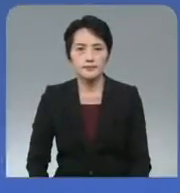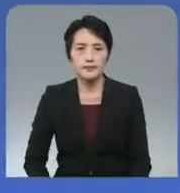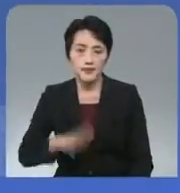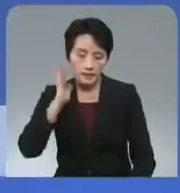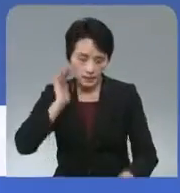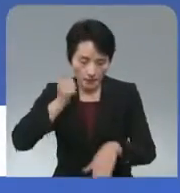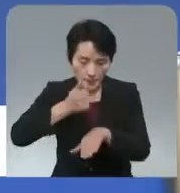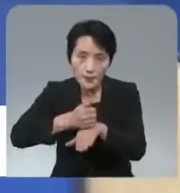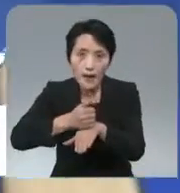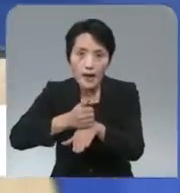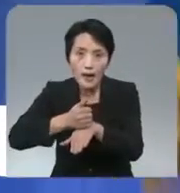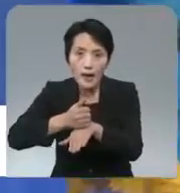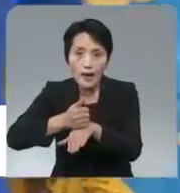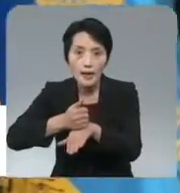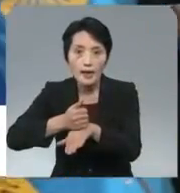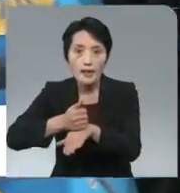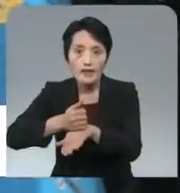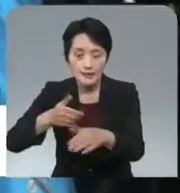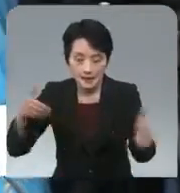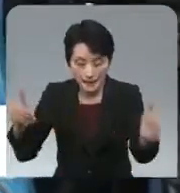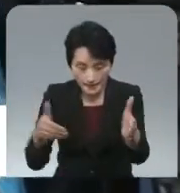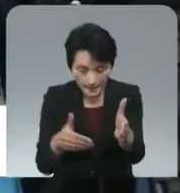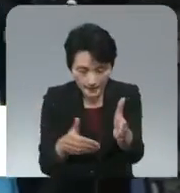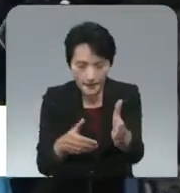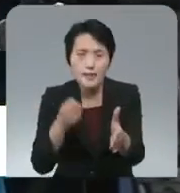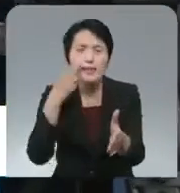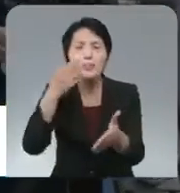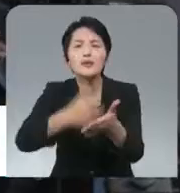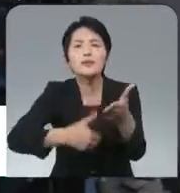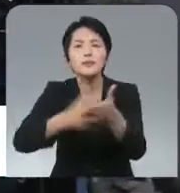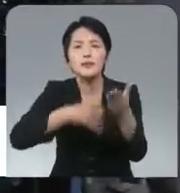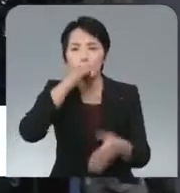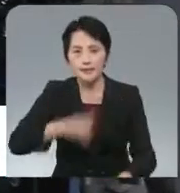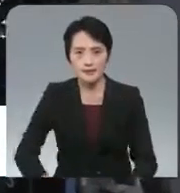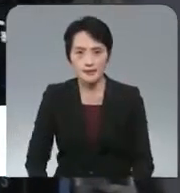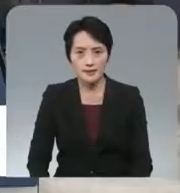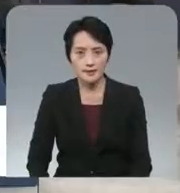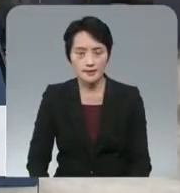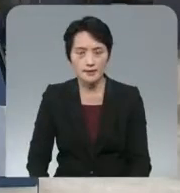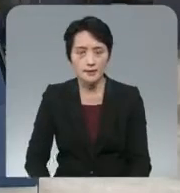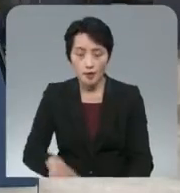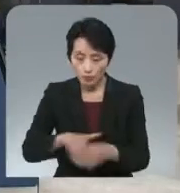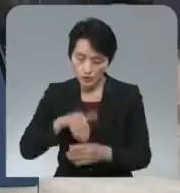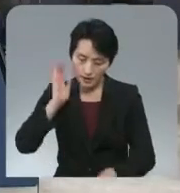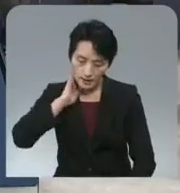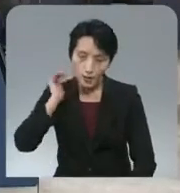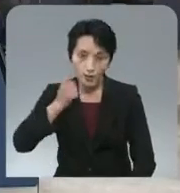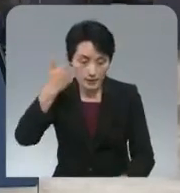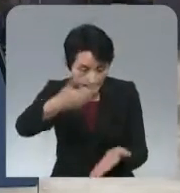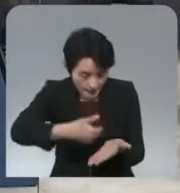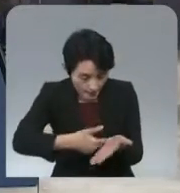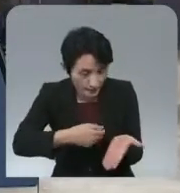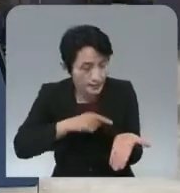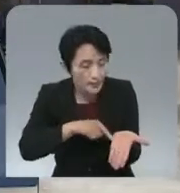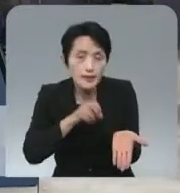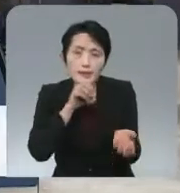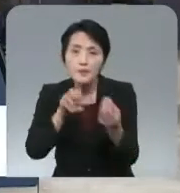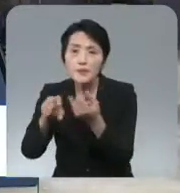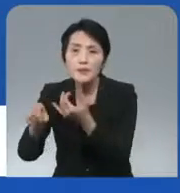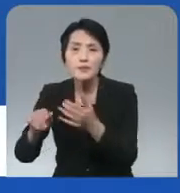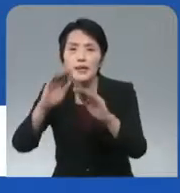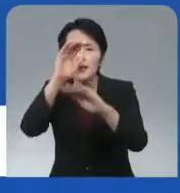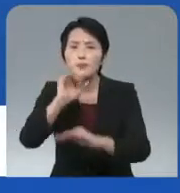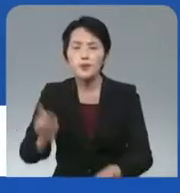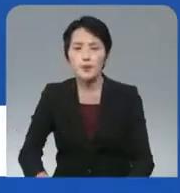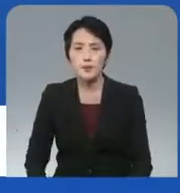韩国总统文在寅表示，任期内最遗憾的是房地产政策，本应更早进行大规模供给。文在寅还